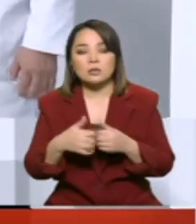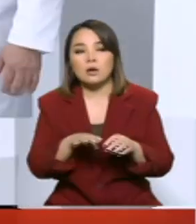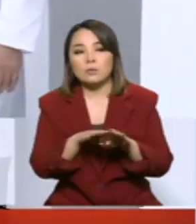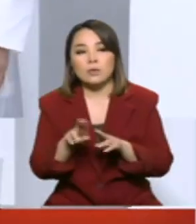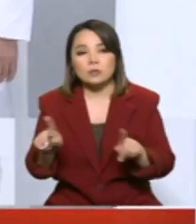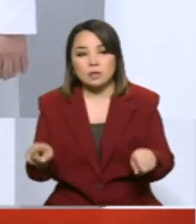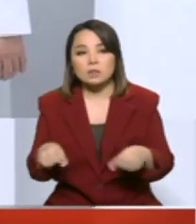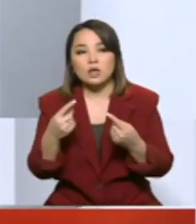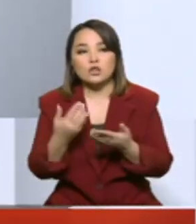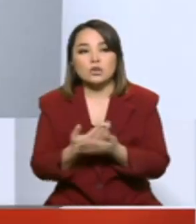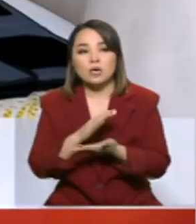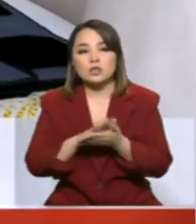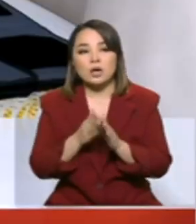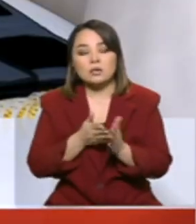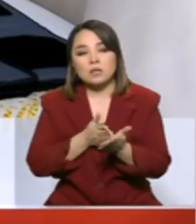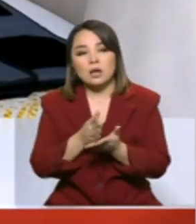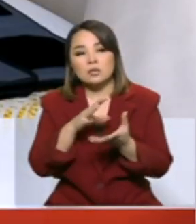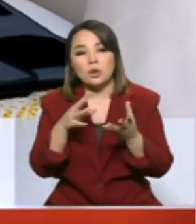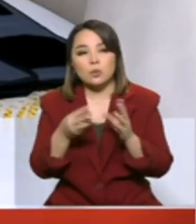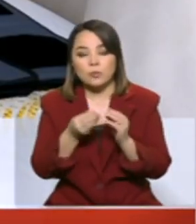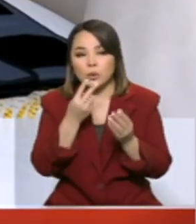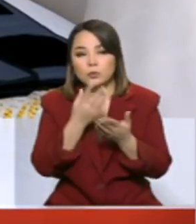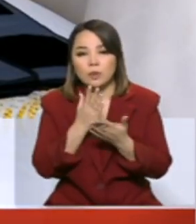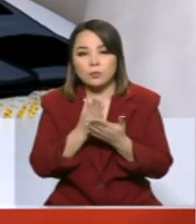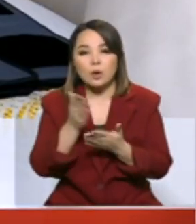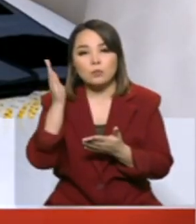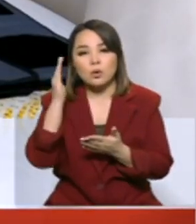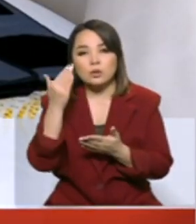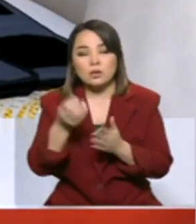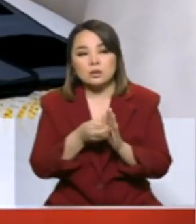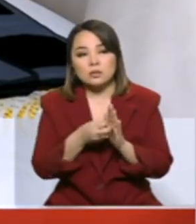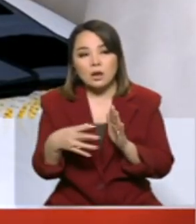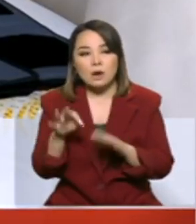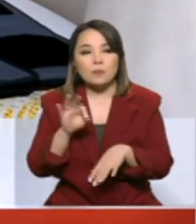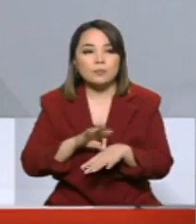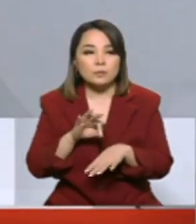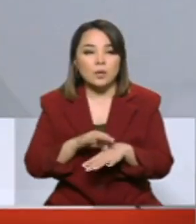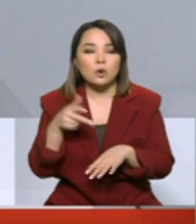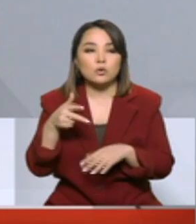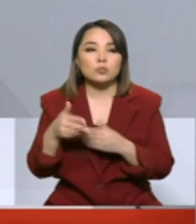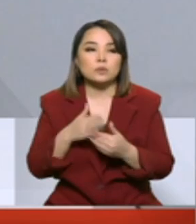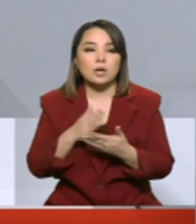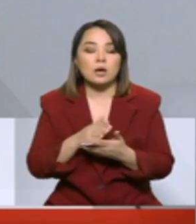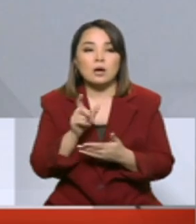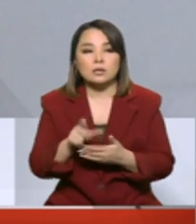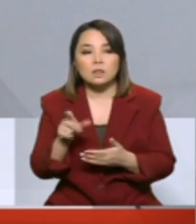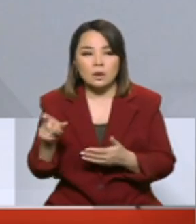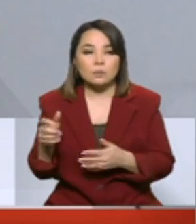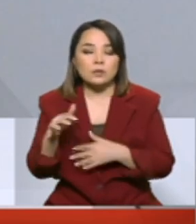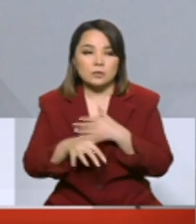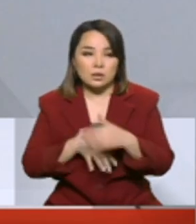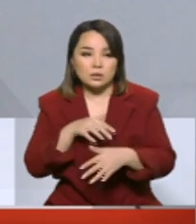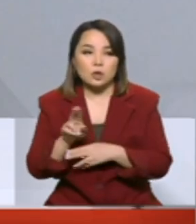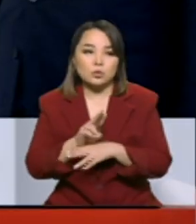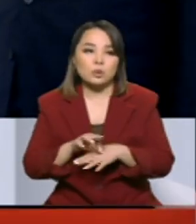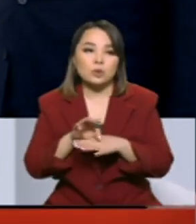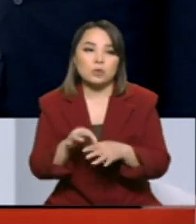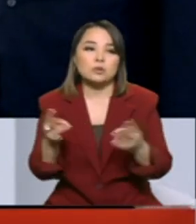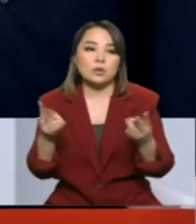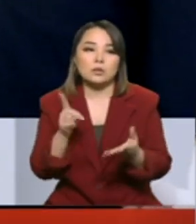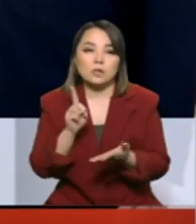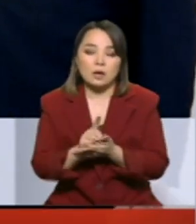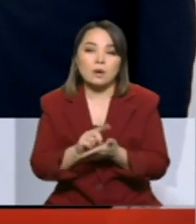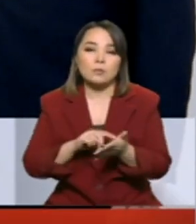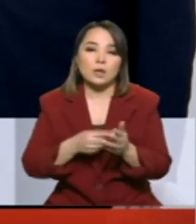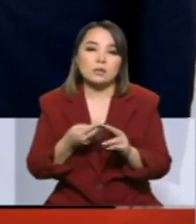келтіруге, жаңа жағдайларға бейімдеуге арналған. Болашақта қатерлі ісікке шалдыққан 3000-ға жуық адам осында келіп ем қабылдауы тиіс.